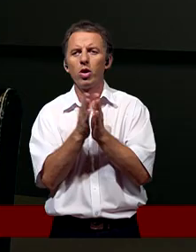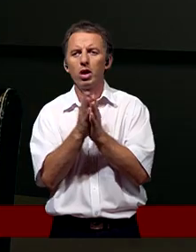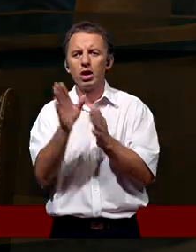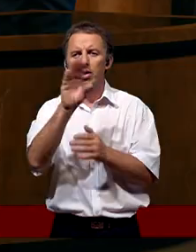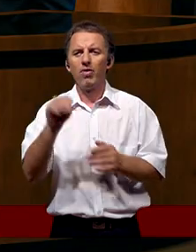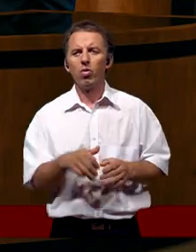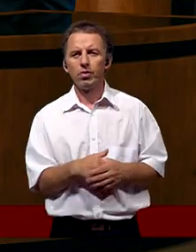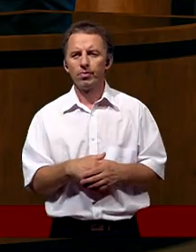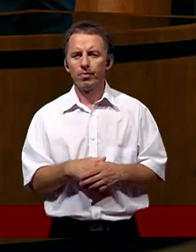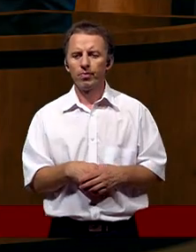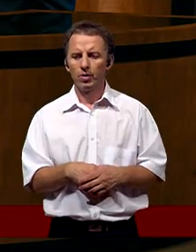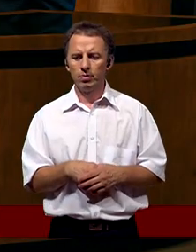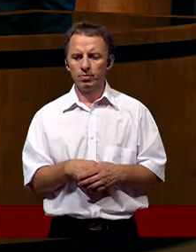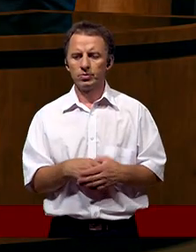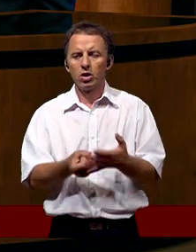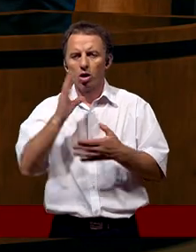modlitwę.